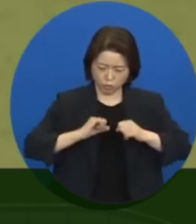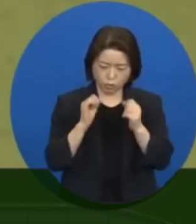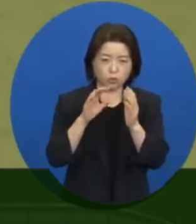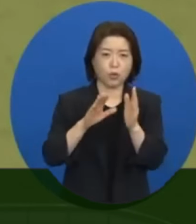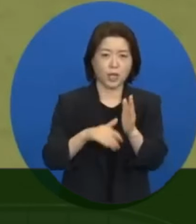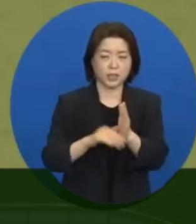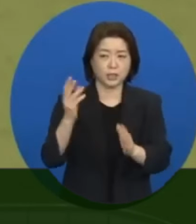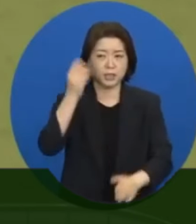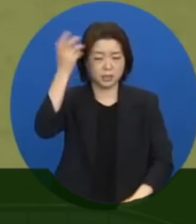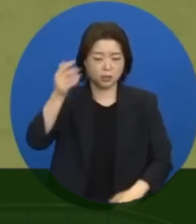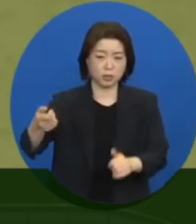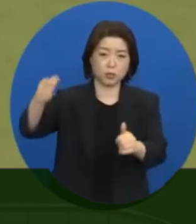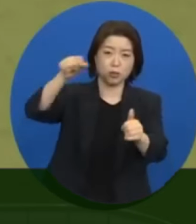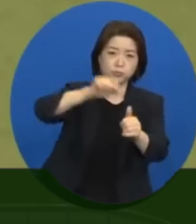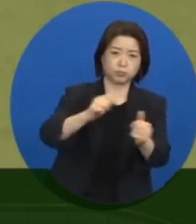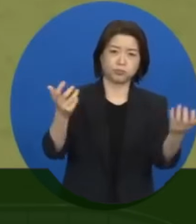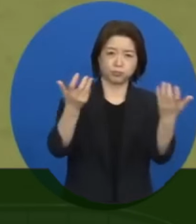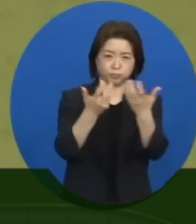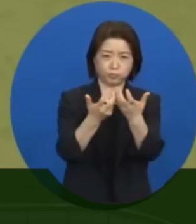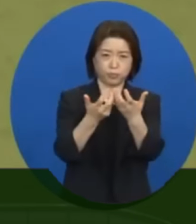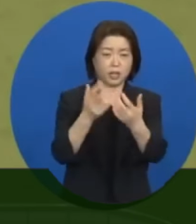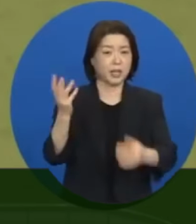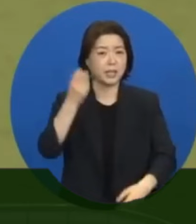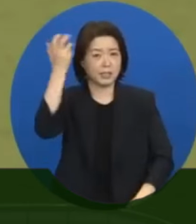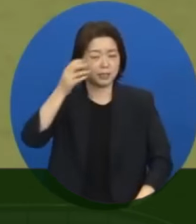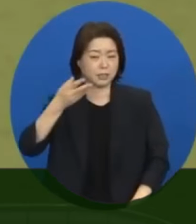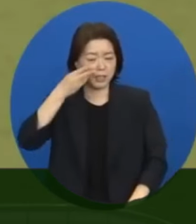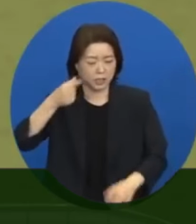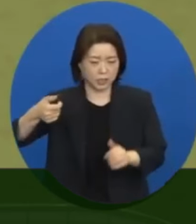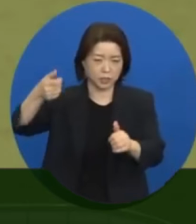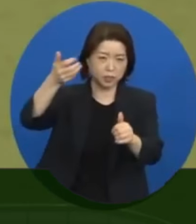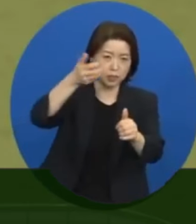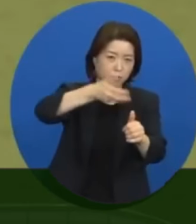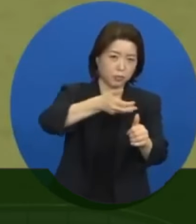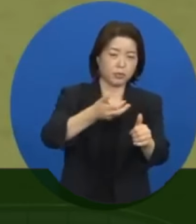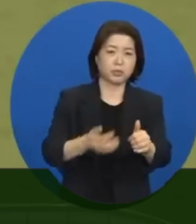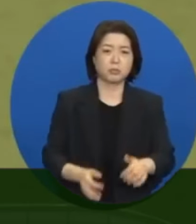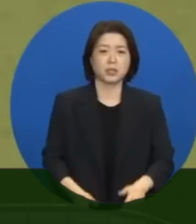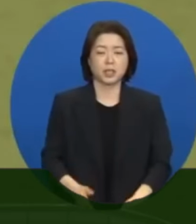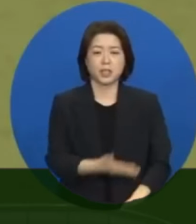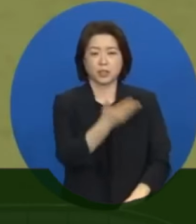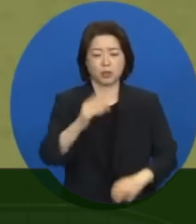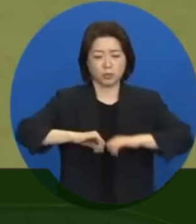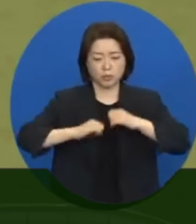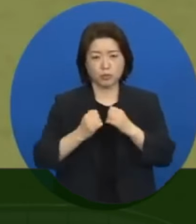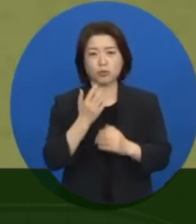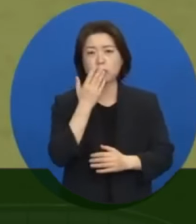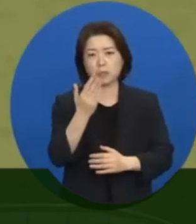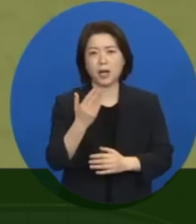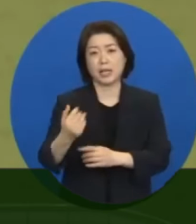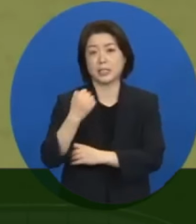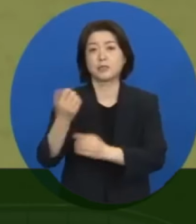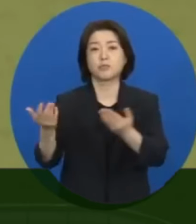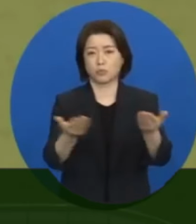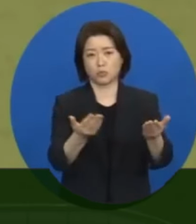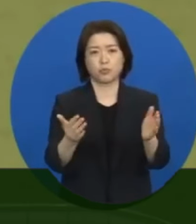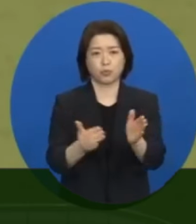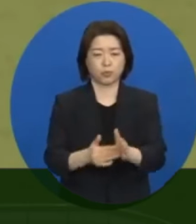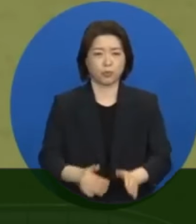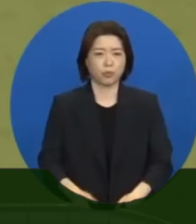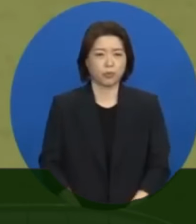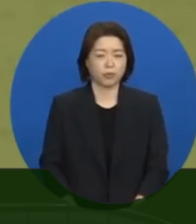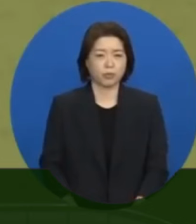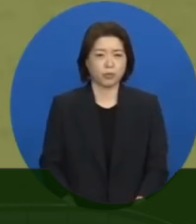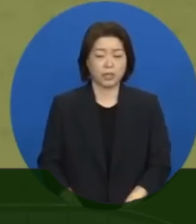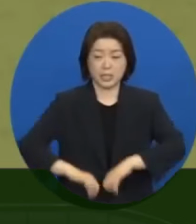성령을 부어 주시고 성령의 기름 부으심이 여러분들이 또한 순종하게 할 것입니다 순종하는 것이 제사보다